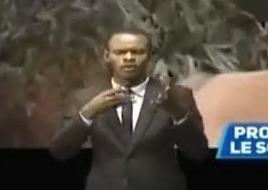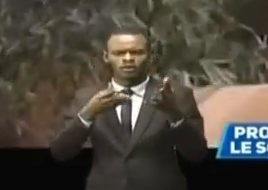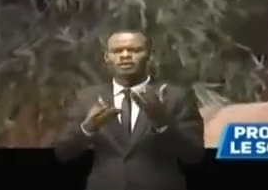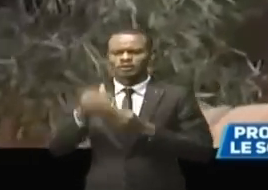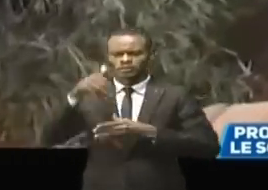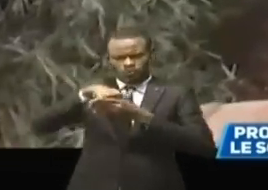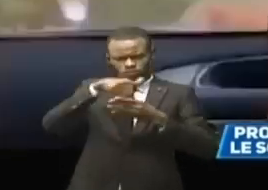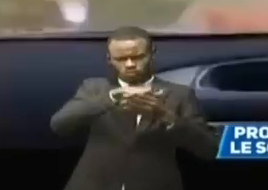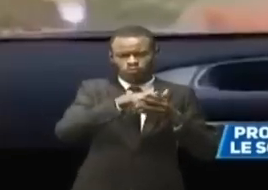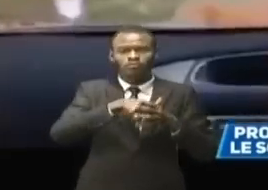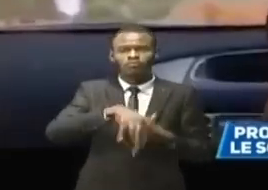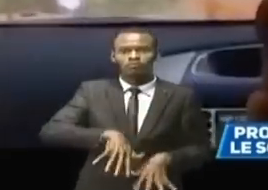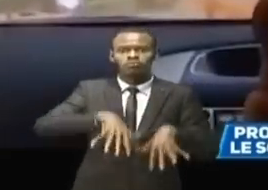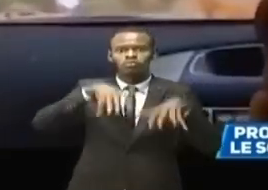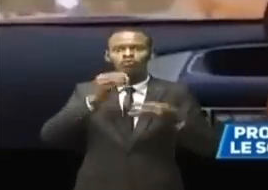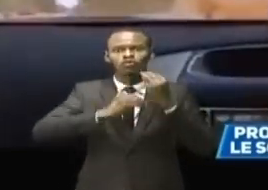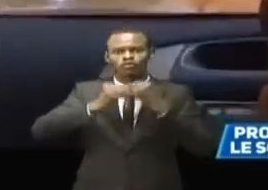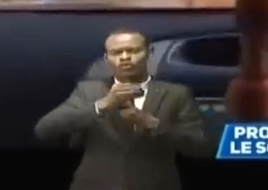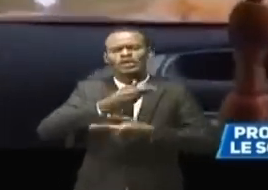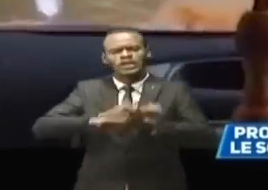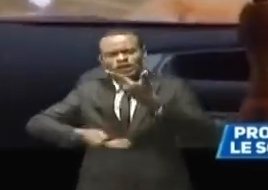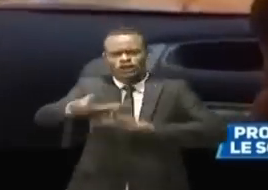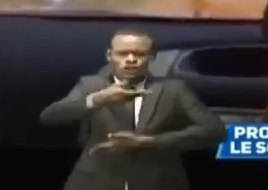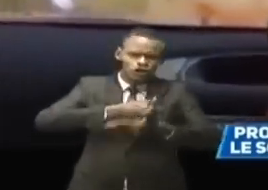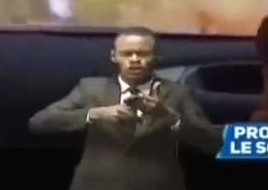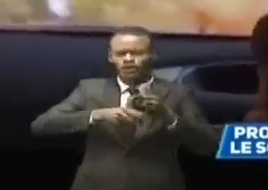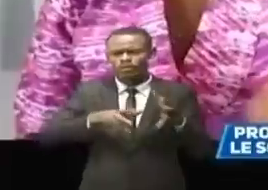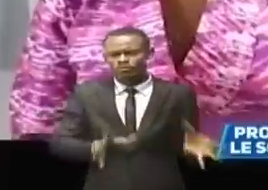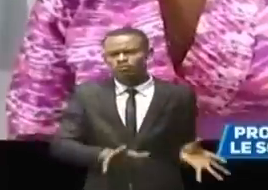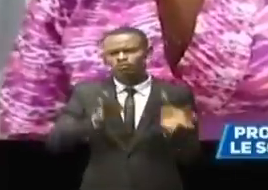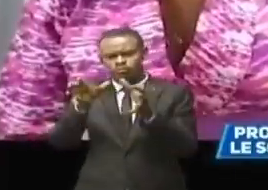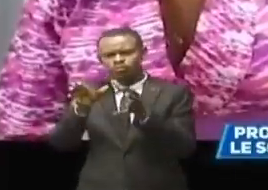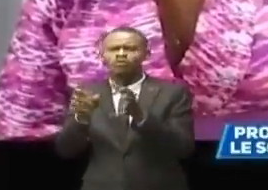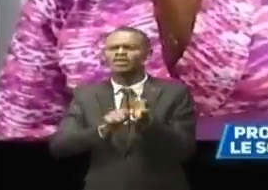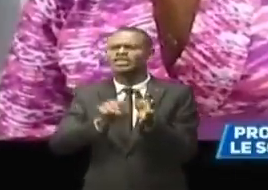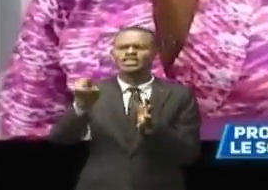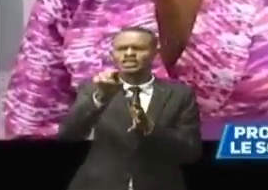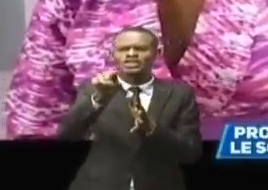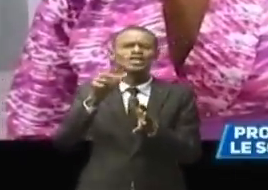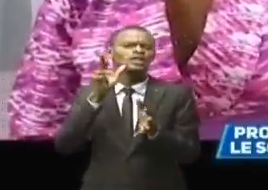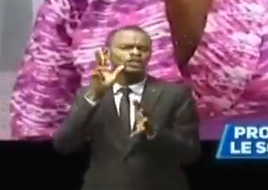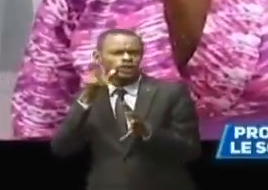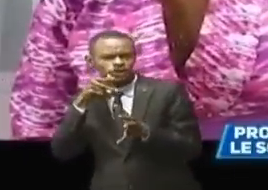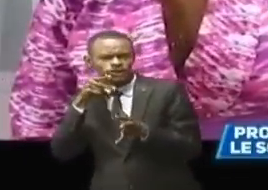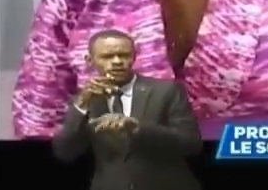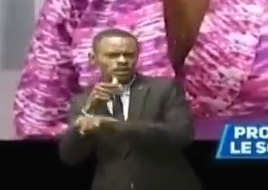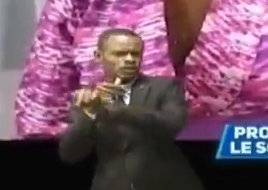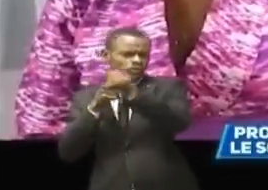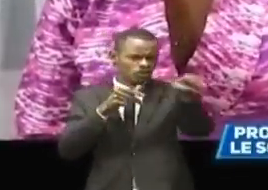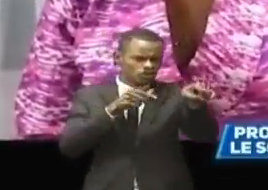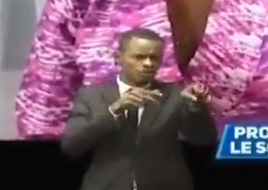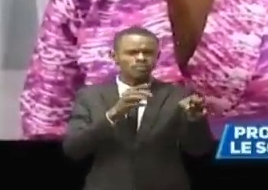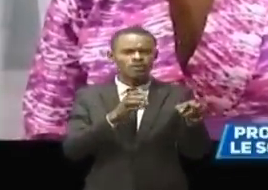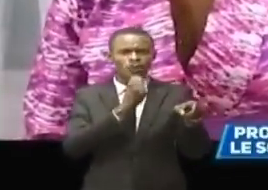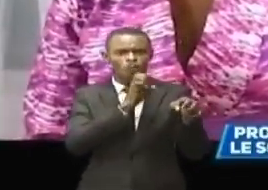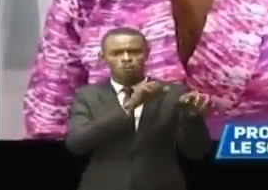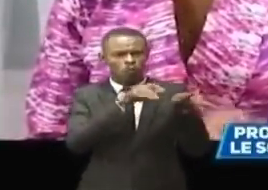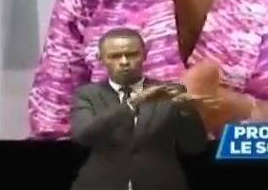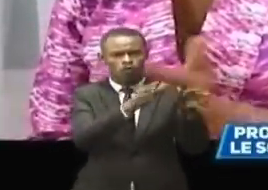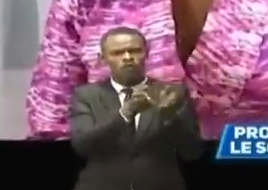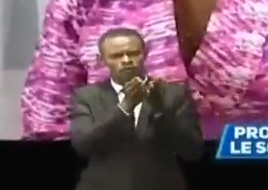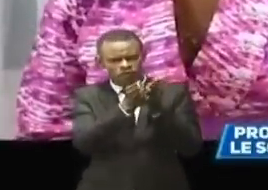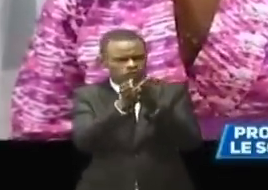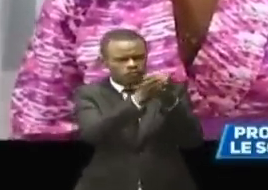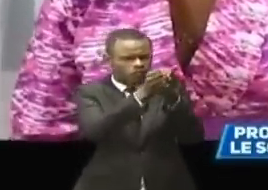Et Bouta, c'est souvent qui s'en gagne. Mais si nous pouvons aussi emprunter la route fluviale qui est à Akéti, parce qu'à partir